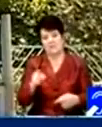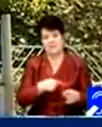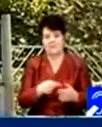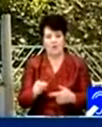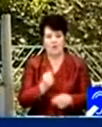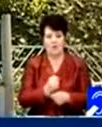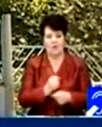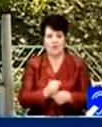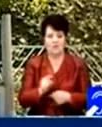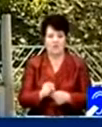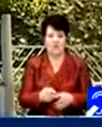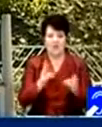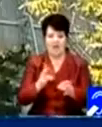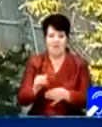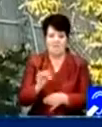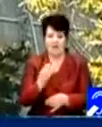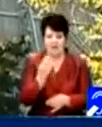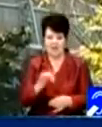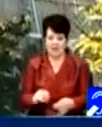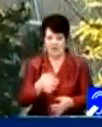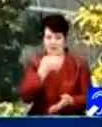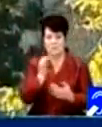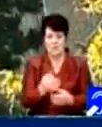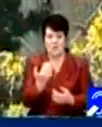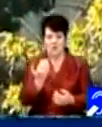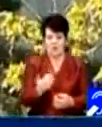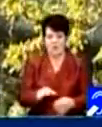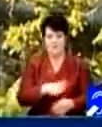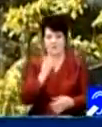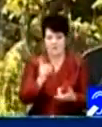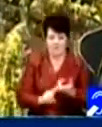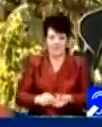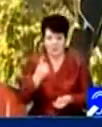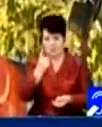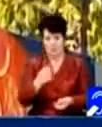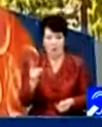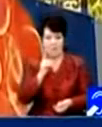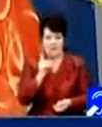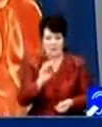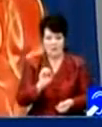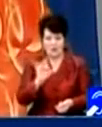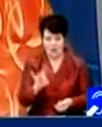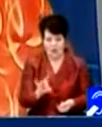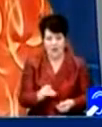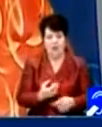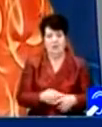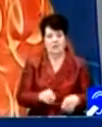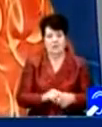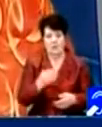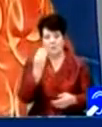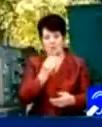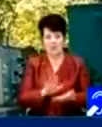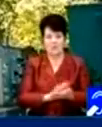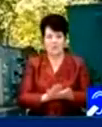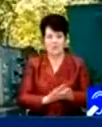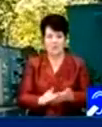avarii. Toți cei care nu au aflat un răspuns la întrebarea lor vor putea să ia legătura cu un operator. În același timp, pentru a asigura îmbunătățirea calității